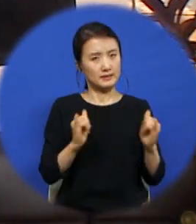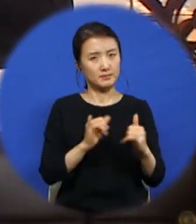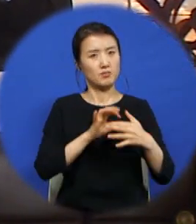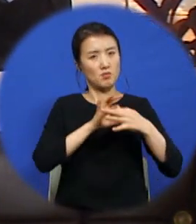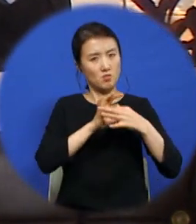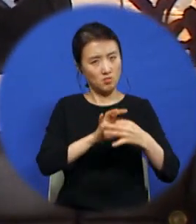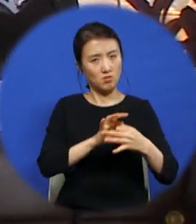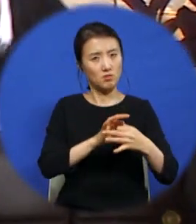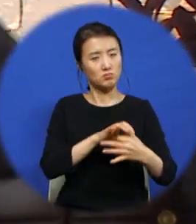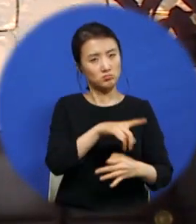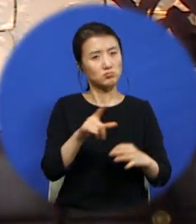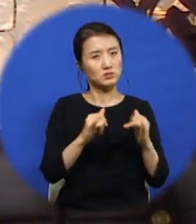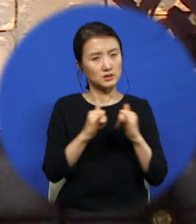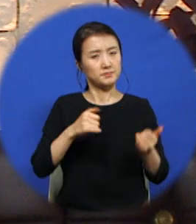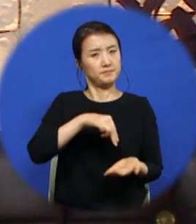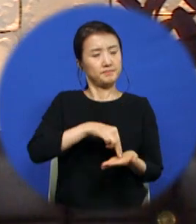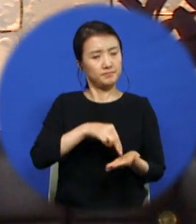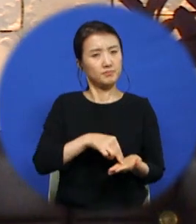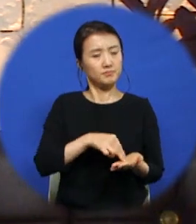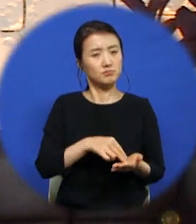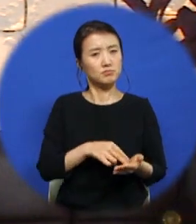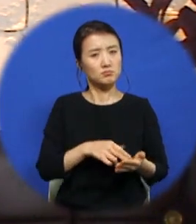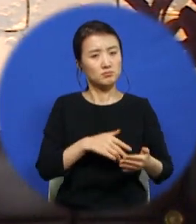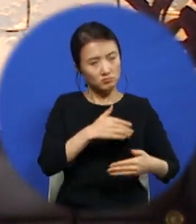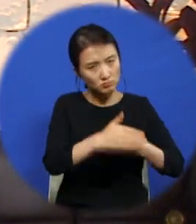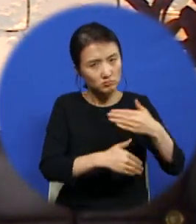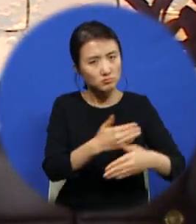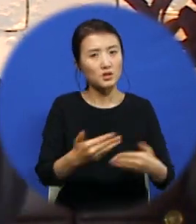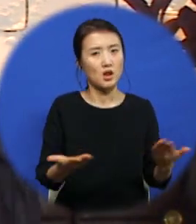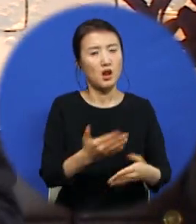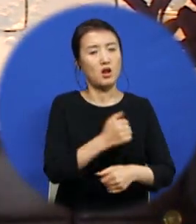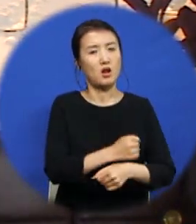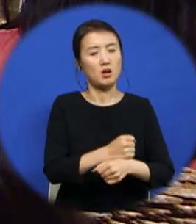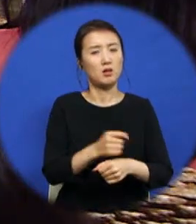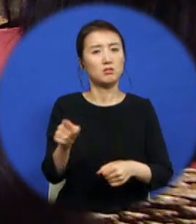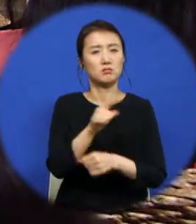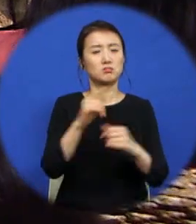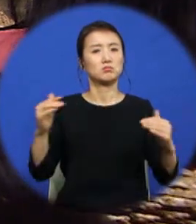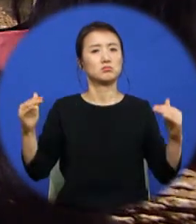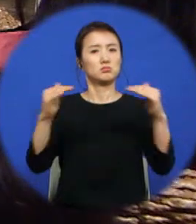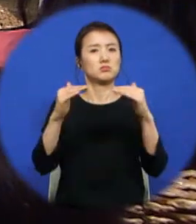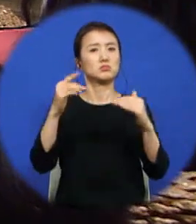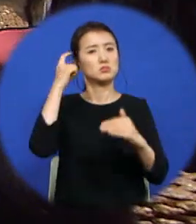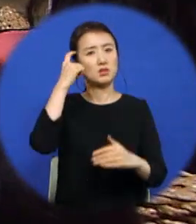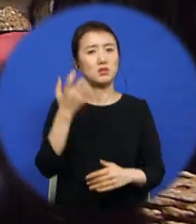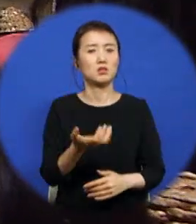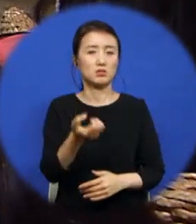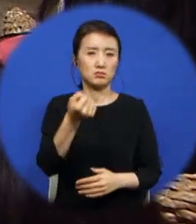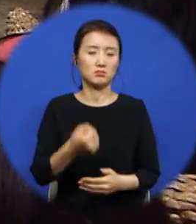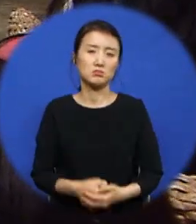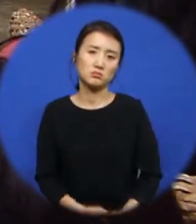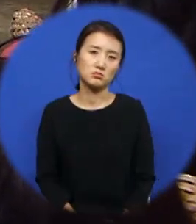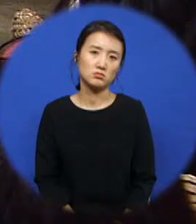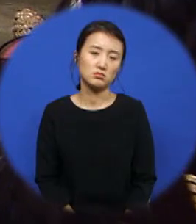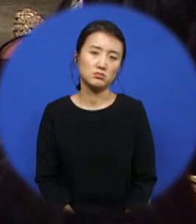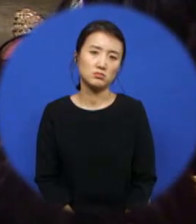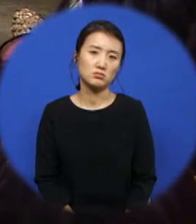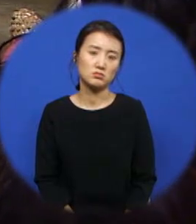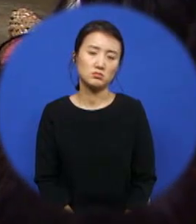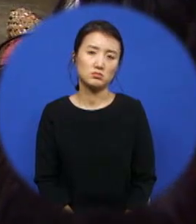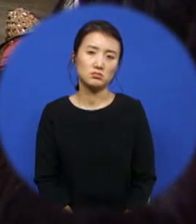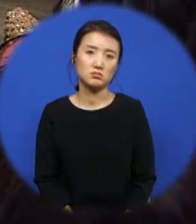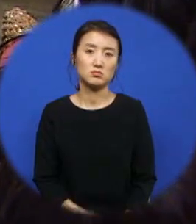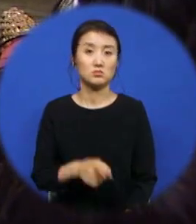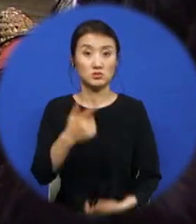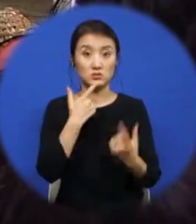본인도 똑같이 무얼 통해서 한다 이를 통해 산다는 겁니다 여러분 그런 생각을 가지면 안